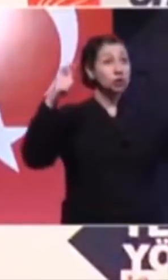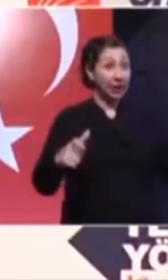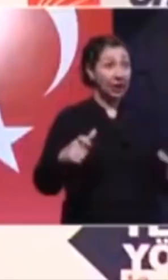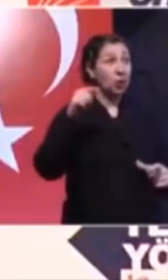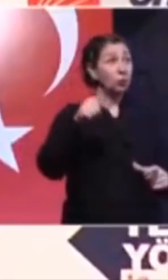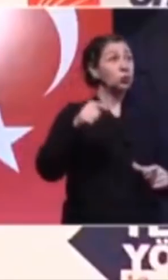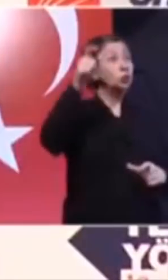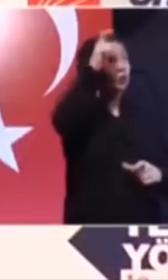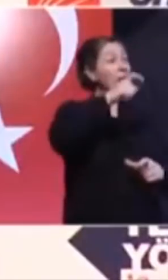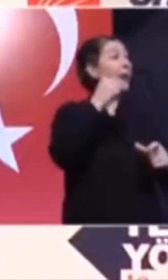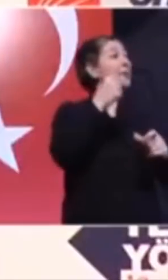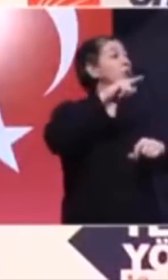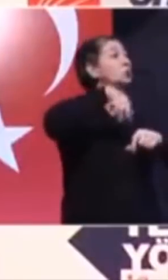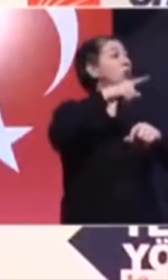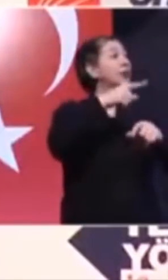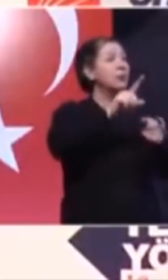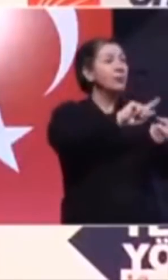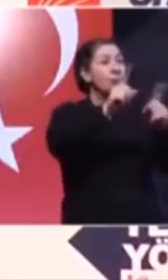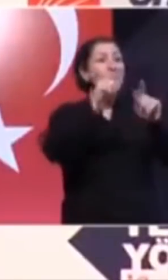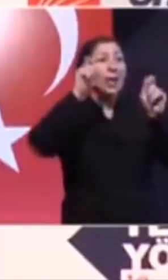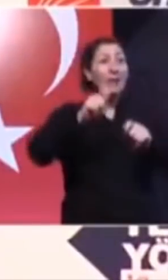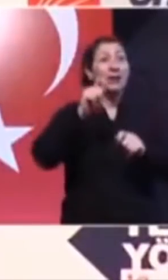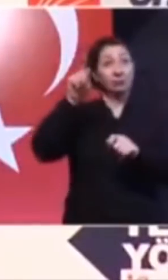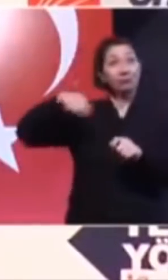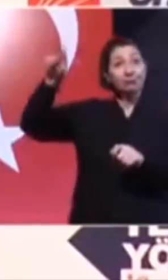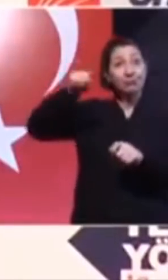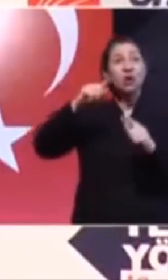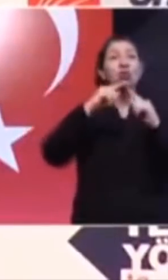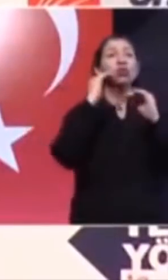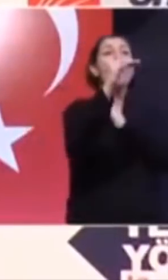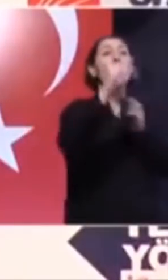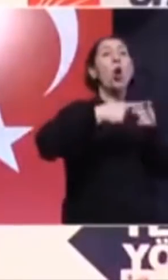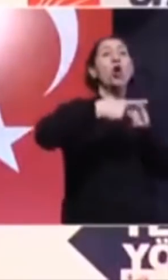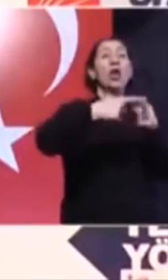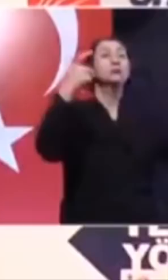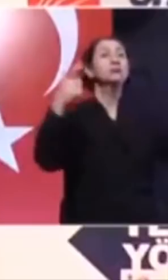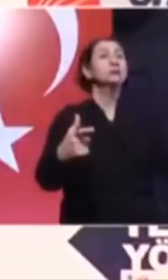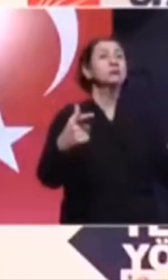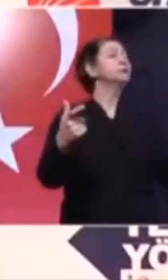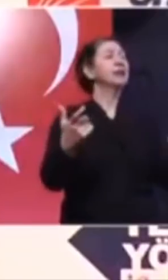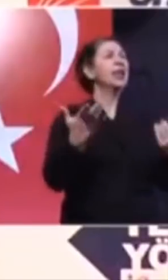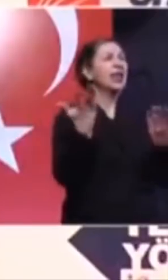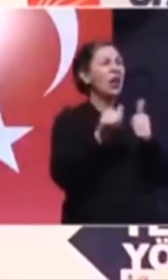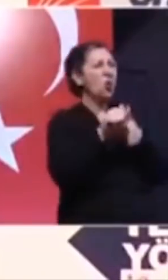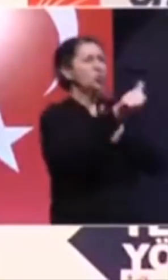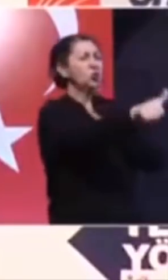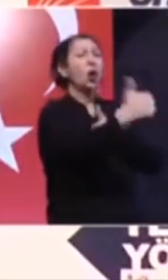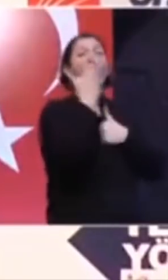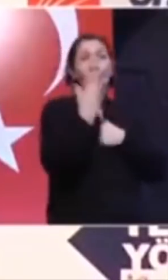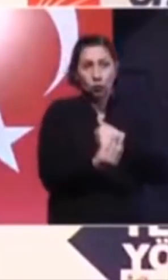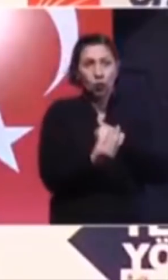bu ülkeyi bir süredir yönetmekte olan heyetin toplumun ortak faydasından ne denli